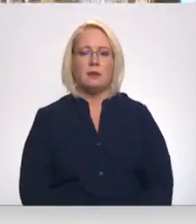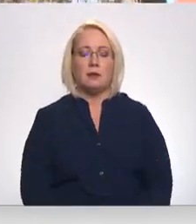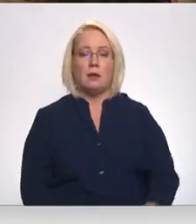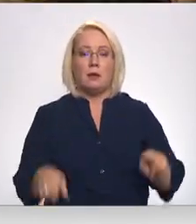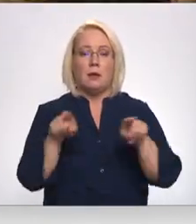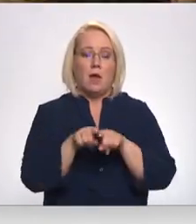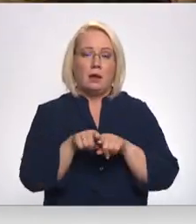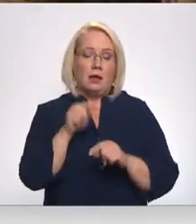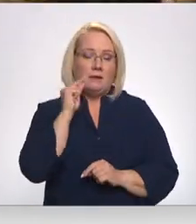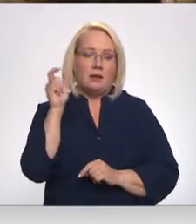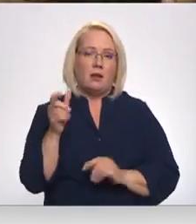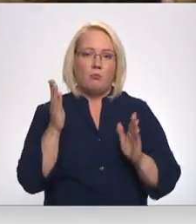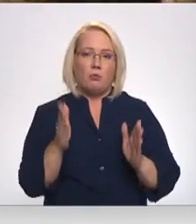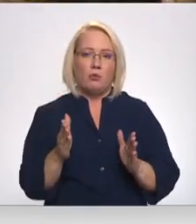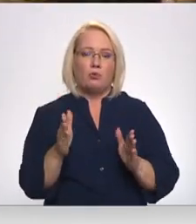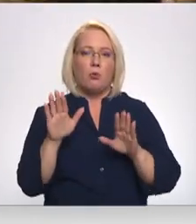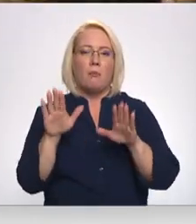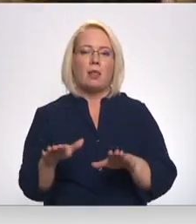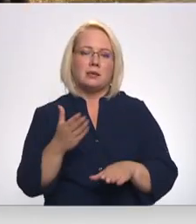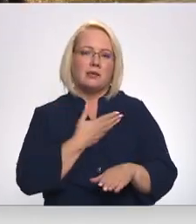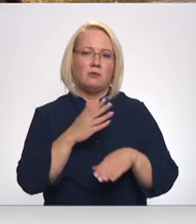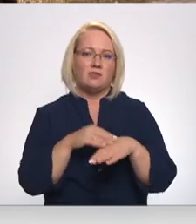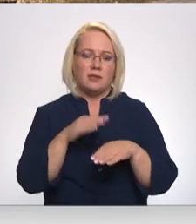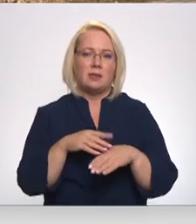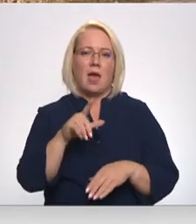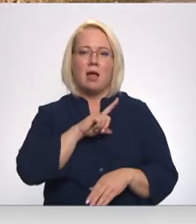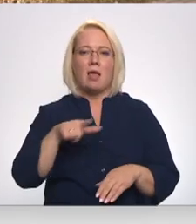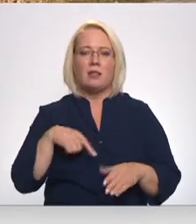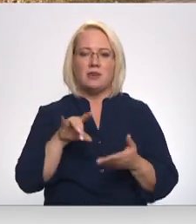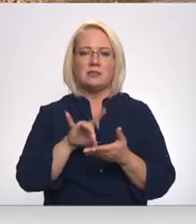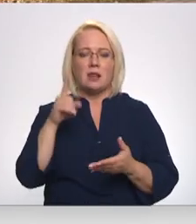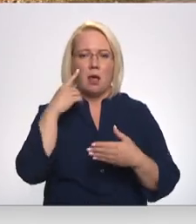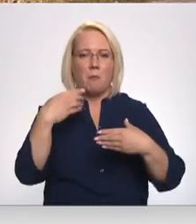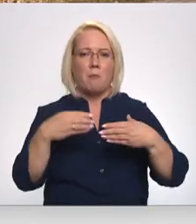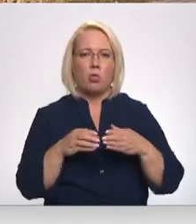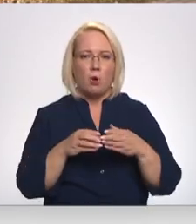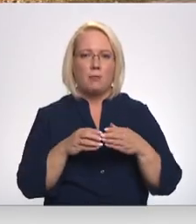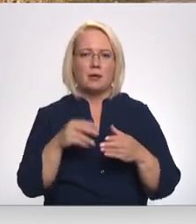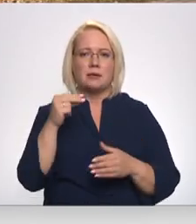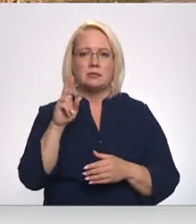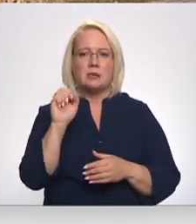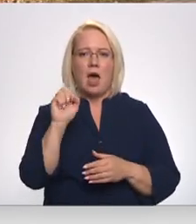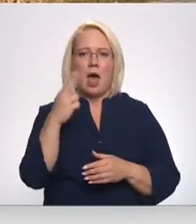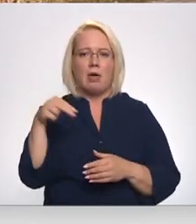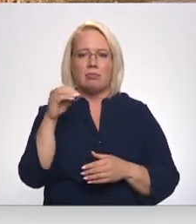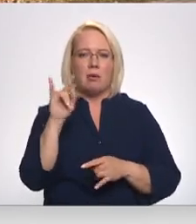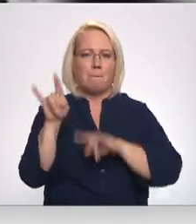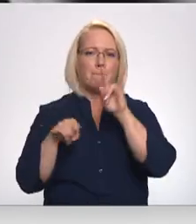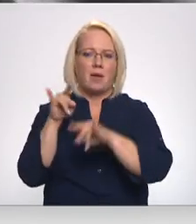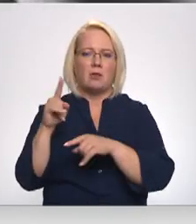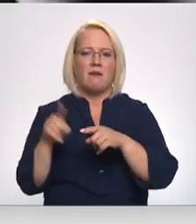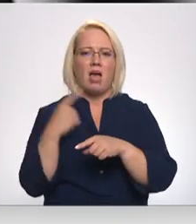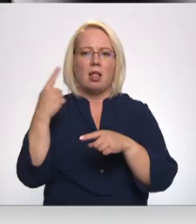Arī viņš droši vien būtu palicis Zviedrijā, ja vien Latvijas centrālās padomes radis Rihards Zande nebūtu pierunājis